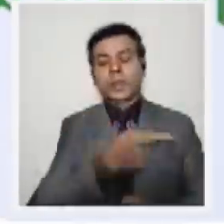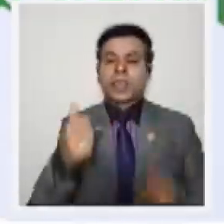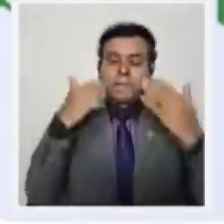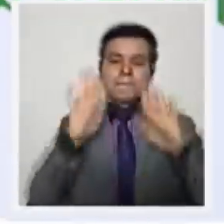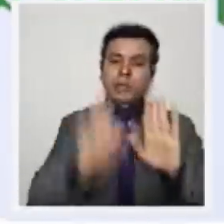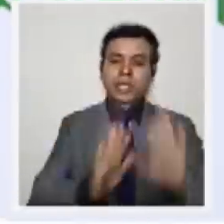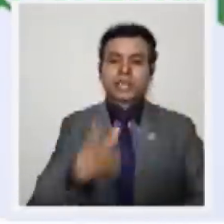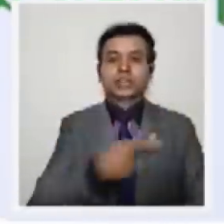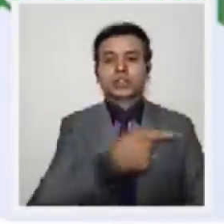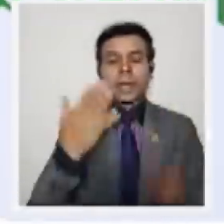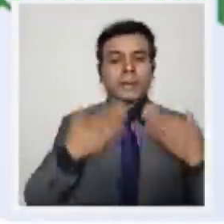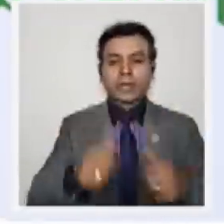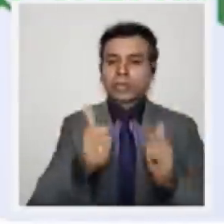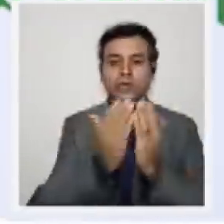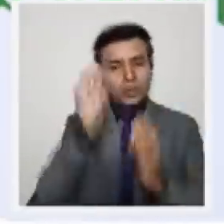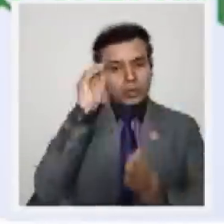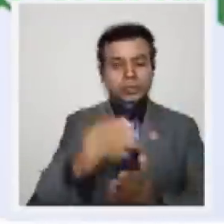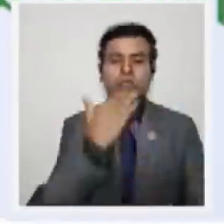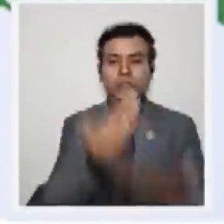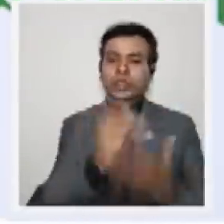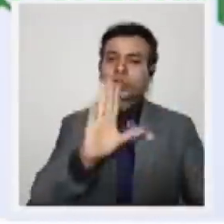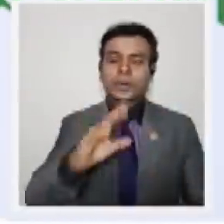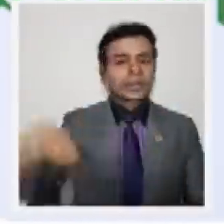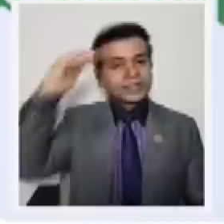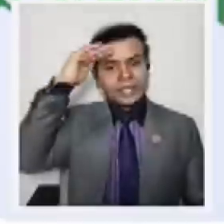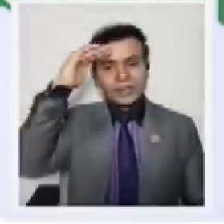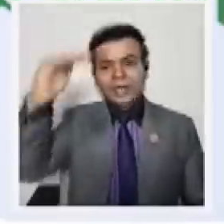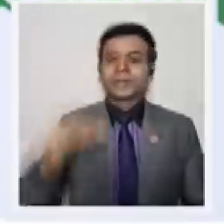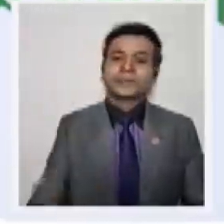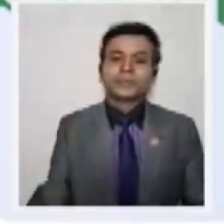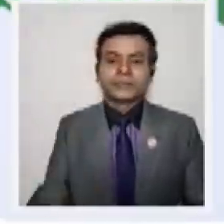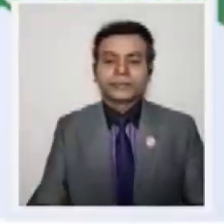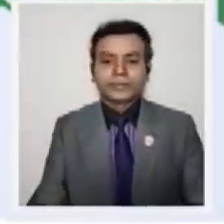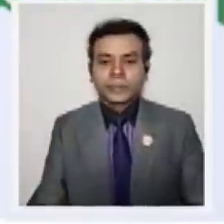প্রতি মনোযোগী থাকি, নিজেরা সুস্থ থাকি, পরিবারের সকলকে সুস্থ